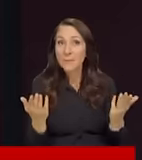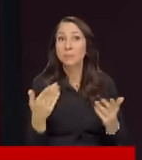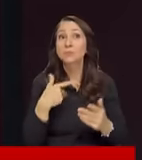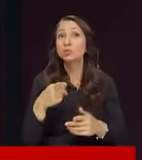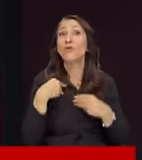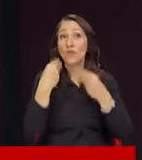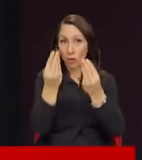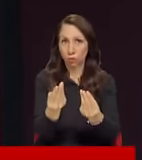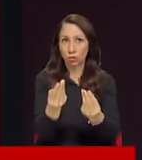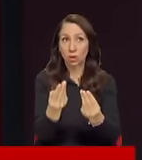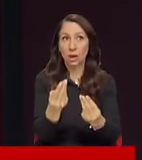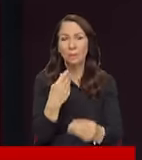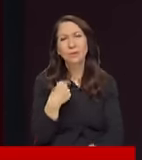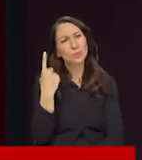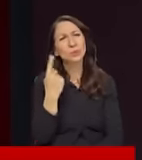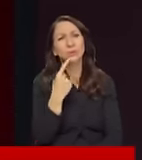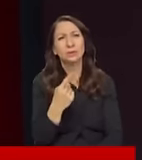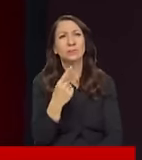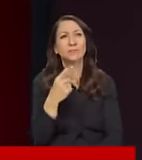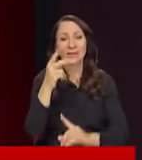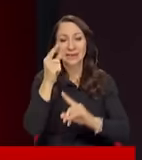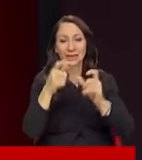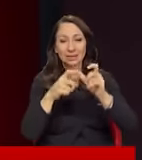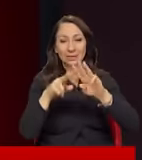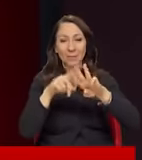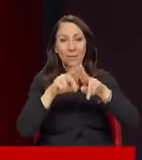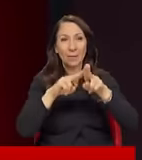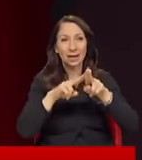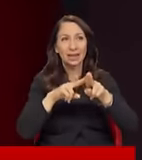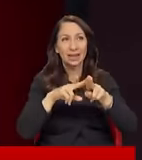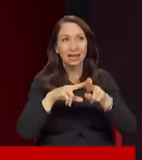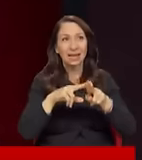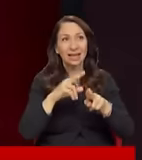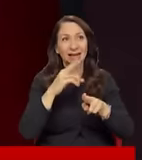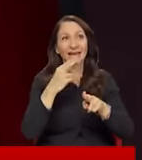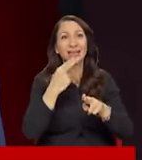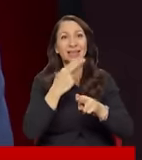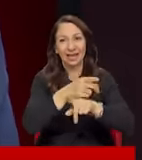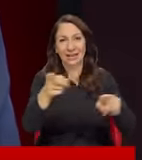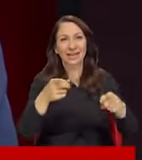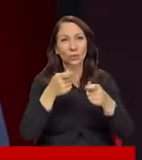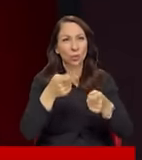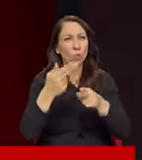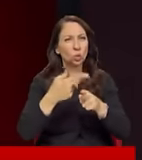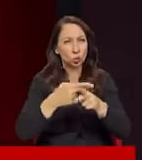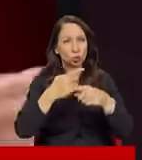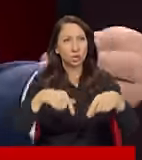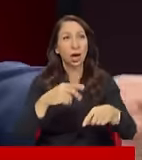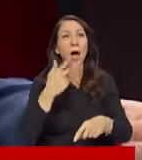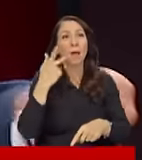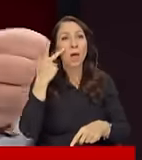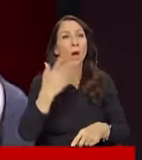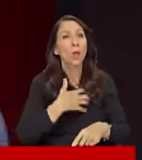bunu veriyoruz. Ben dün de söyledim İSMEK, Enstitü İstanbul İSMEK'teki kadınlara.